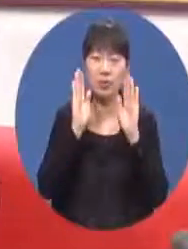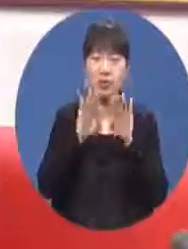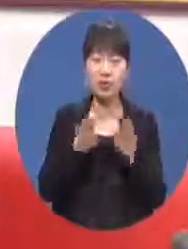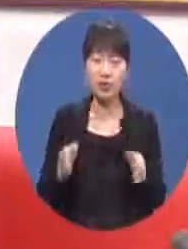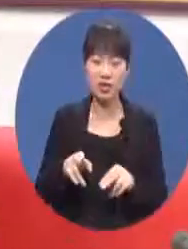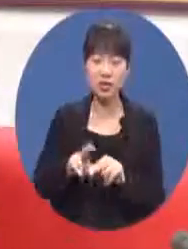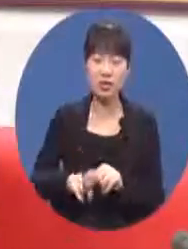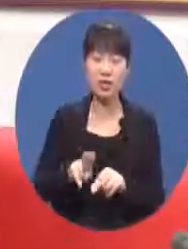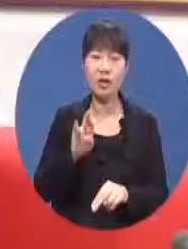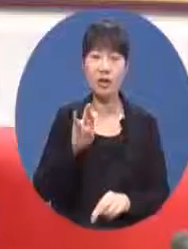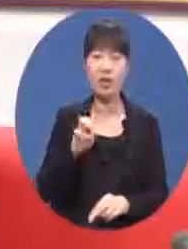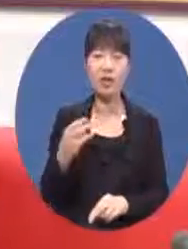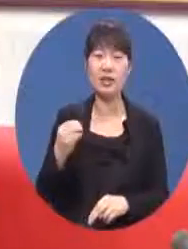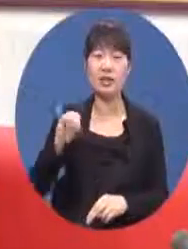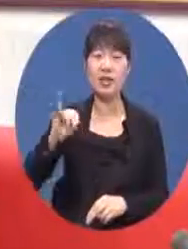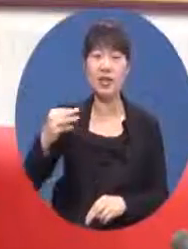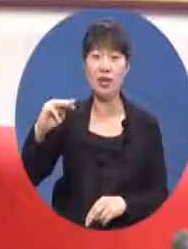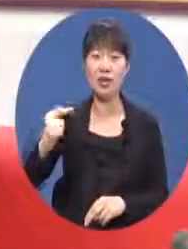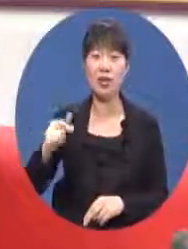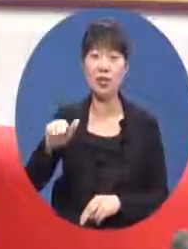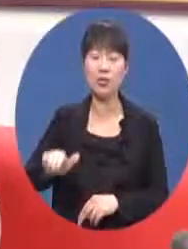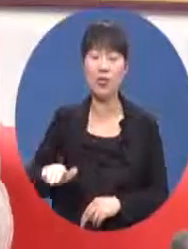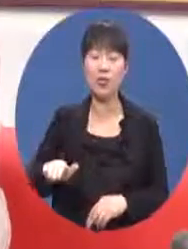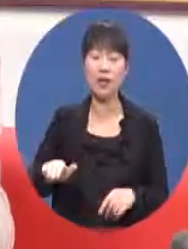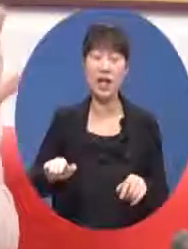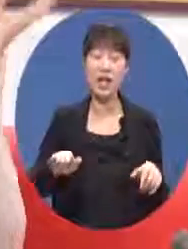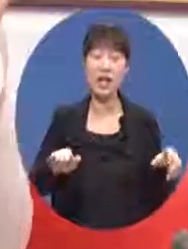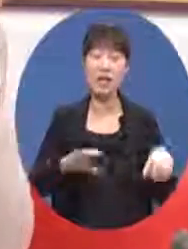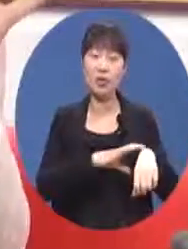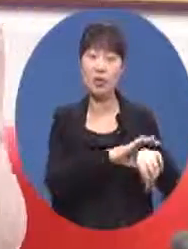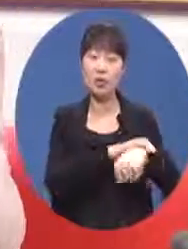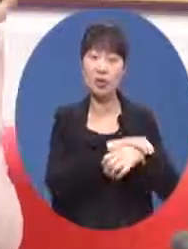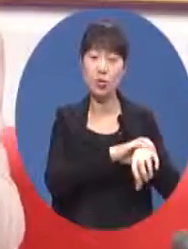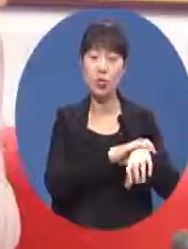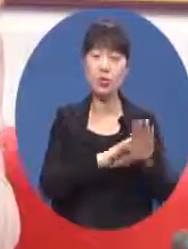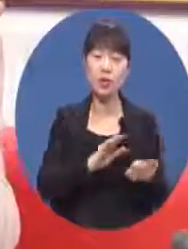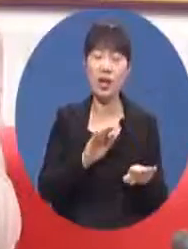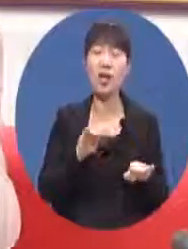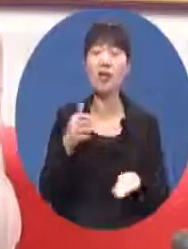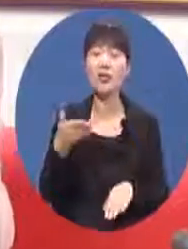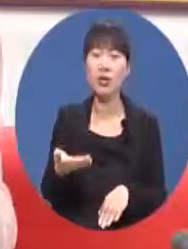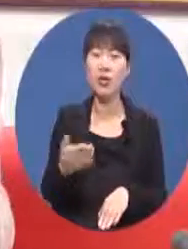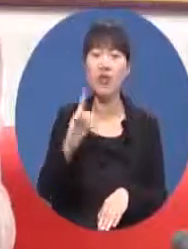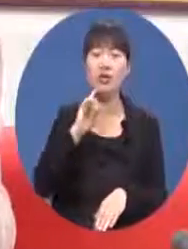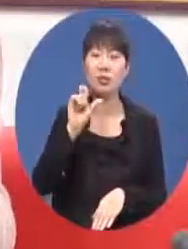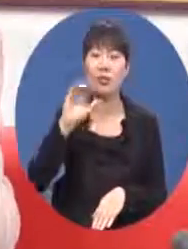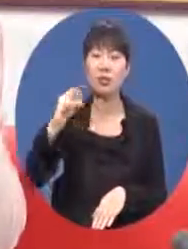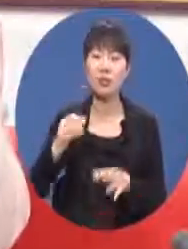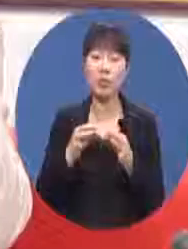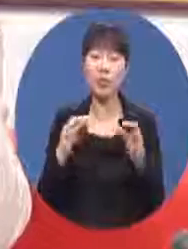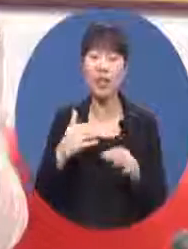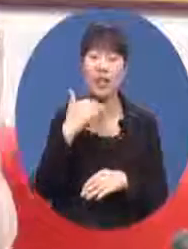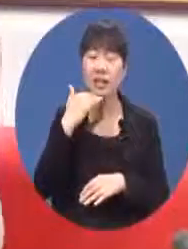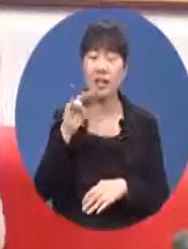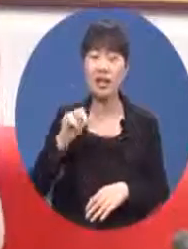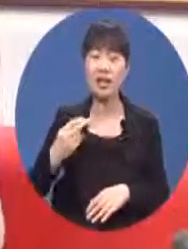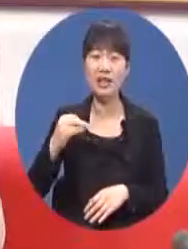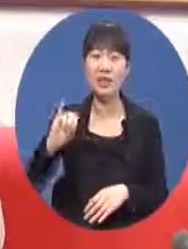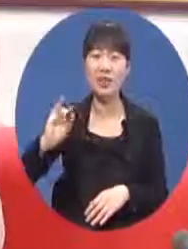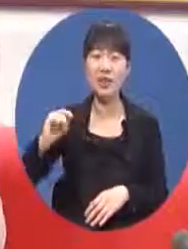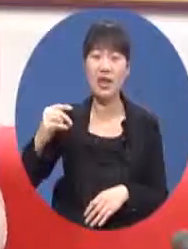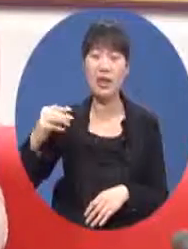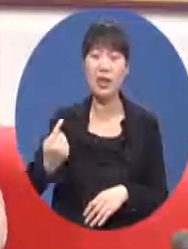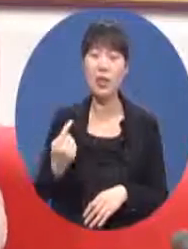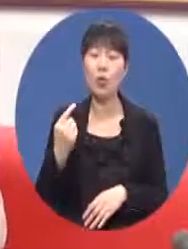거기다 마시멜로우를 놓고 딸랑이를 놨어요. 그래서 아이들한테 너희가 15분 동안 이걸 기다리면 마시멜로우 두 개를 먹을